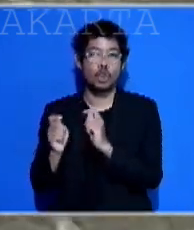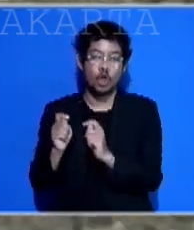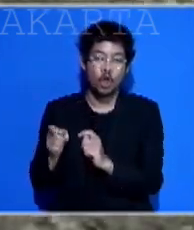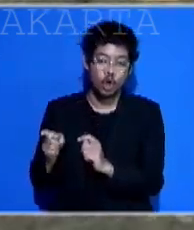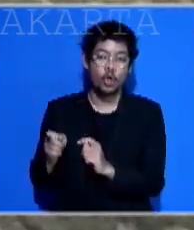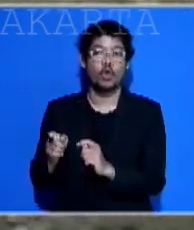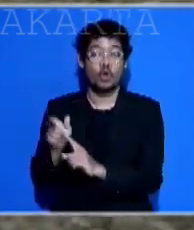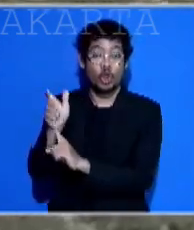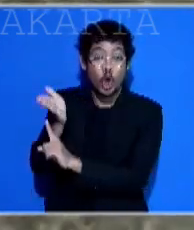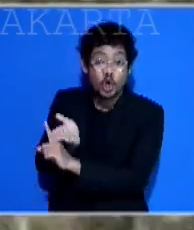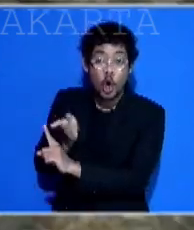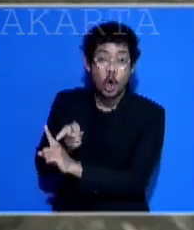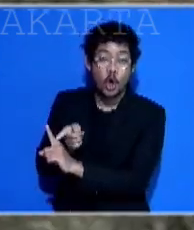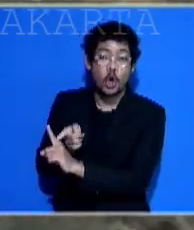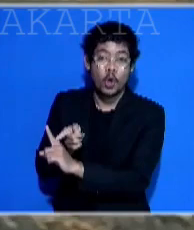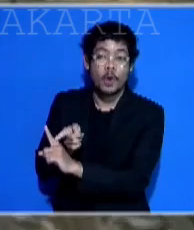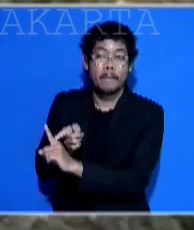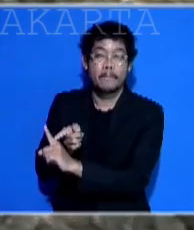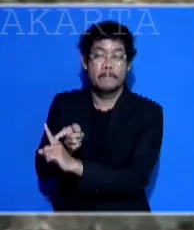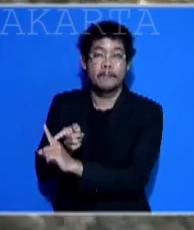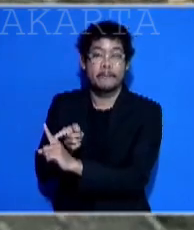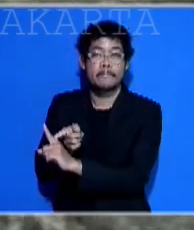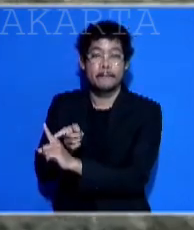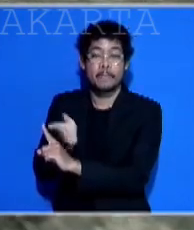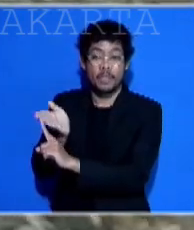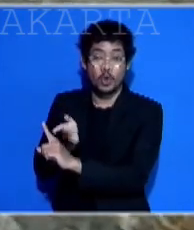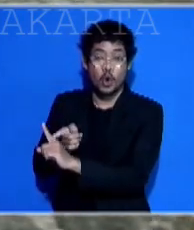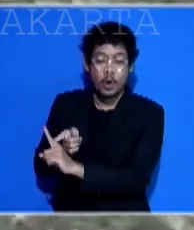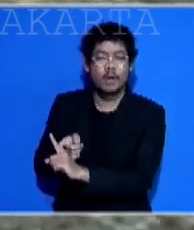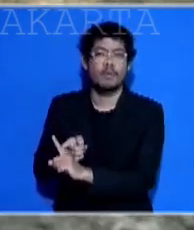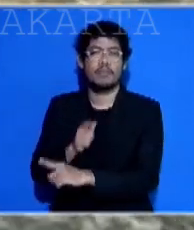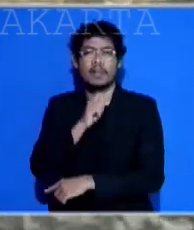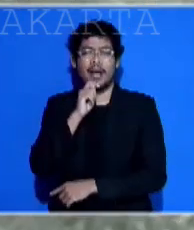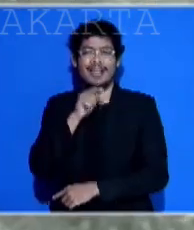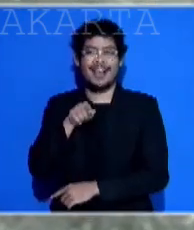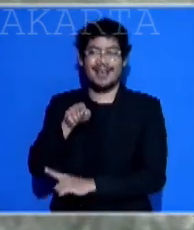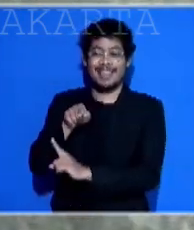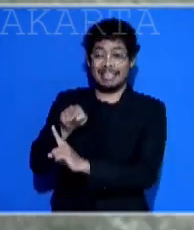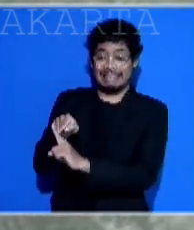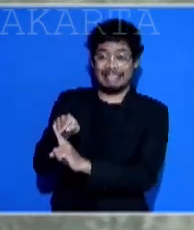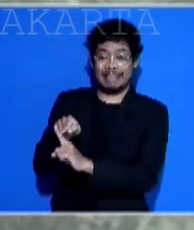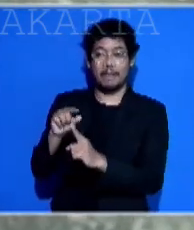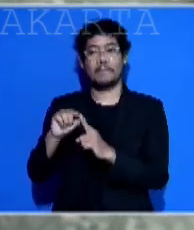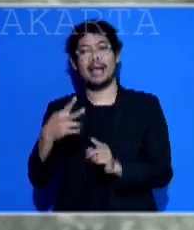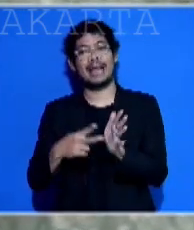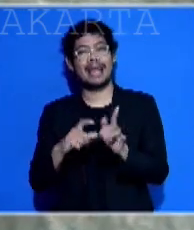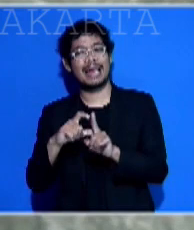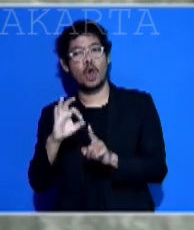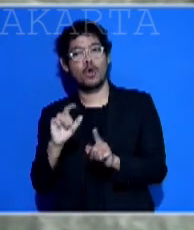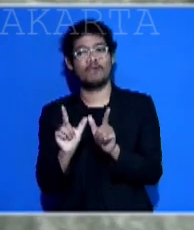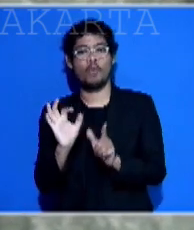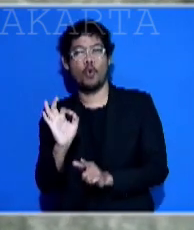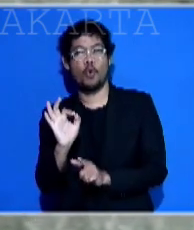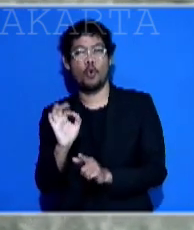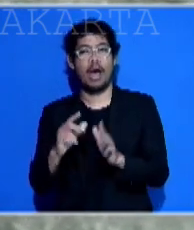Werkudara ingkang ngadhep ngilen mboten namung Werkudara ananging ugi Pandhawa Lima, Kurawa Arjuna sarta Nakula Sadewa.